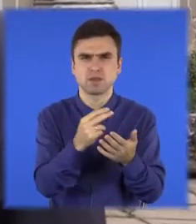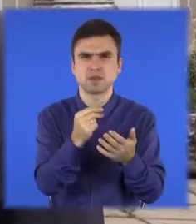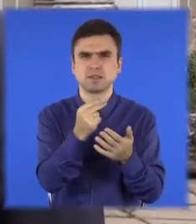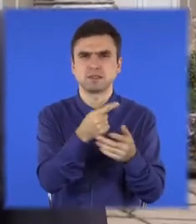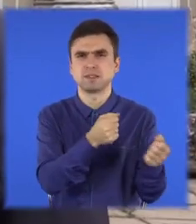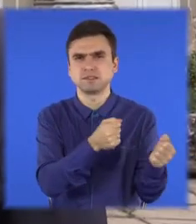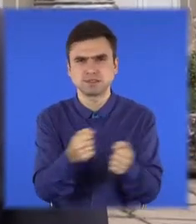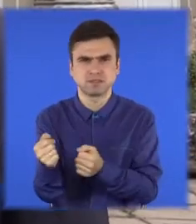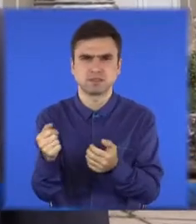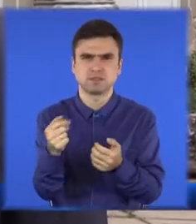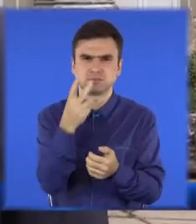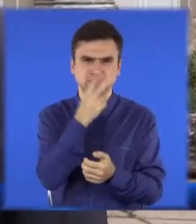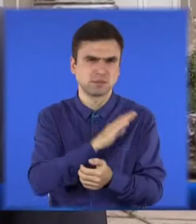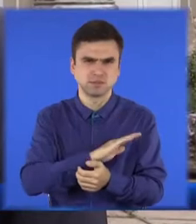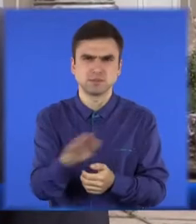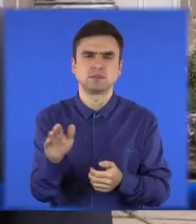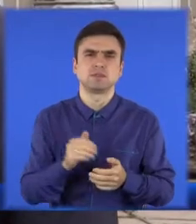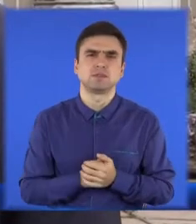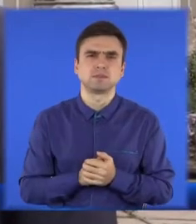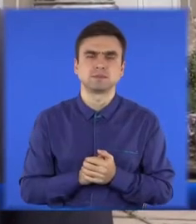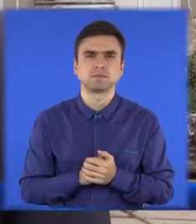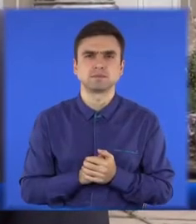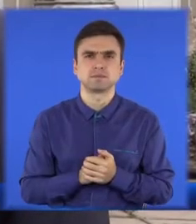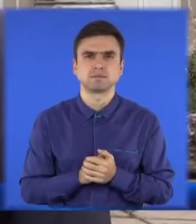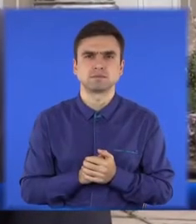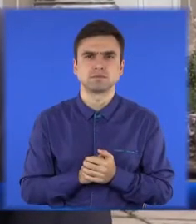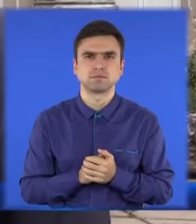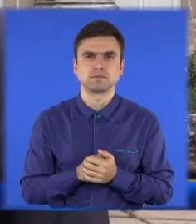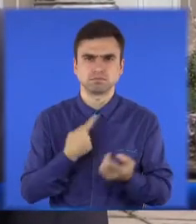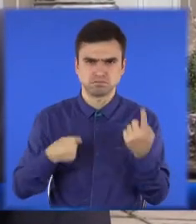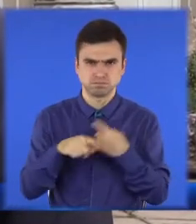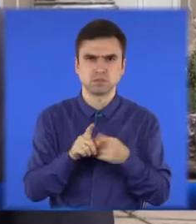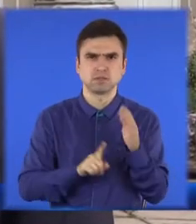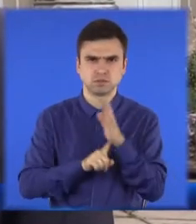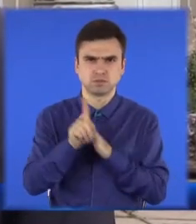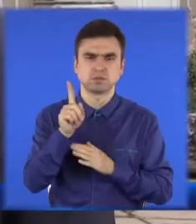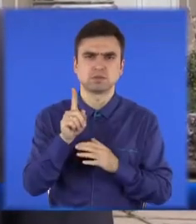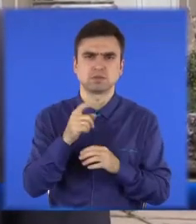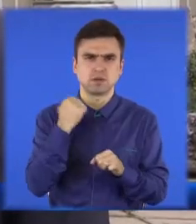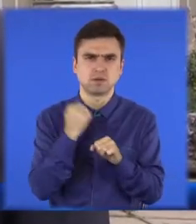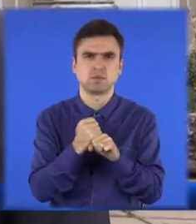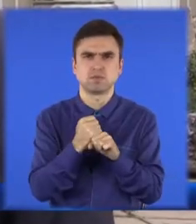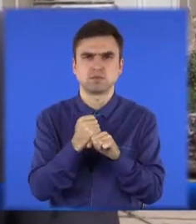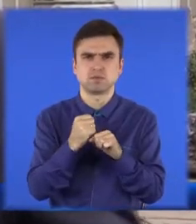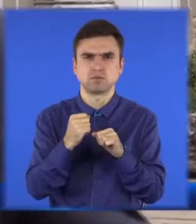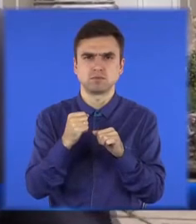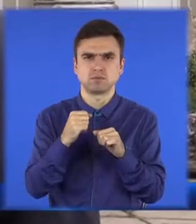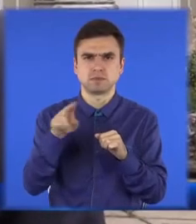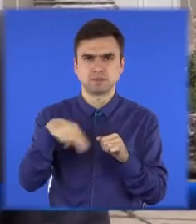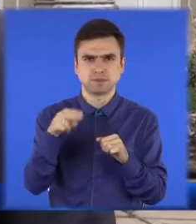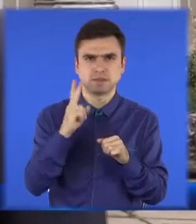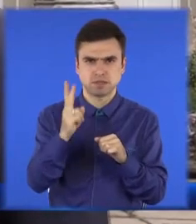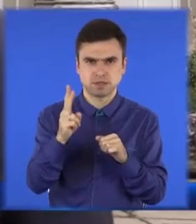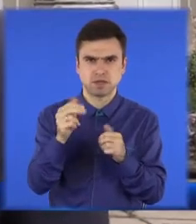з запізненням надходження бюджетних коштів, ми нарешті починаємо роботи на майдані